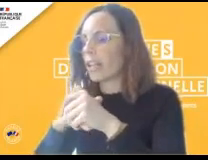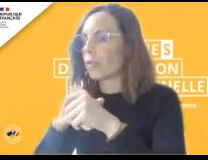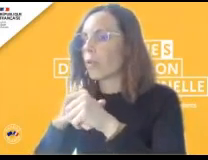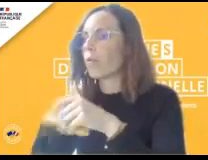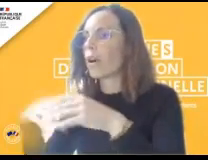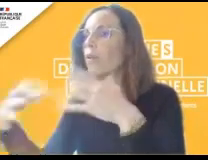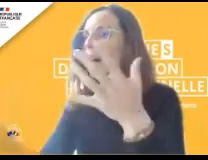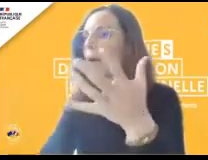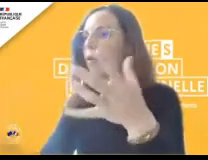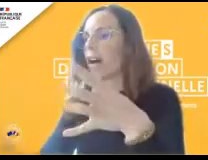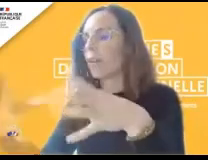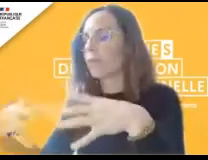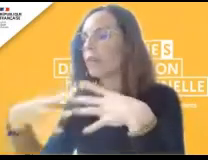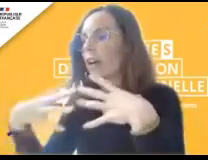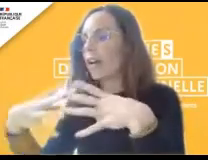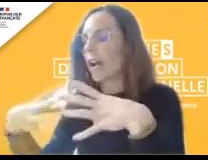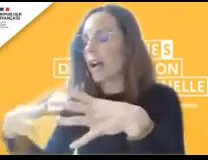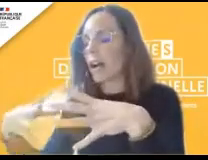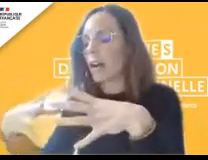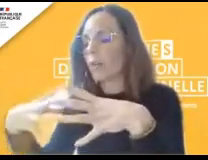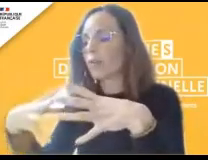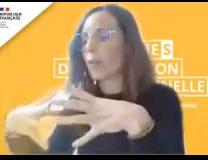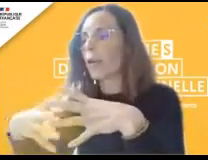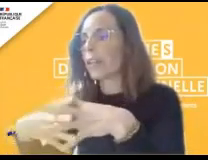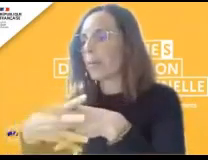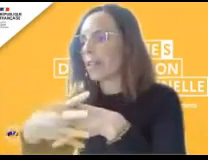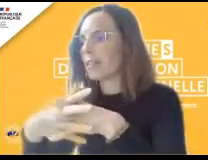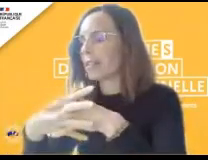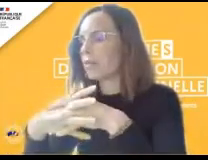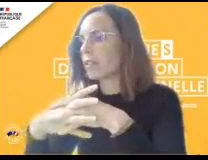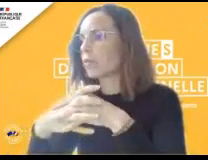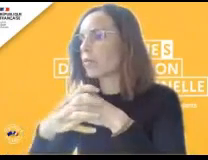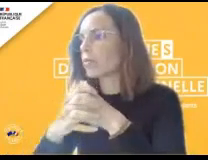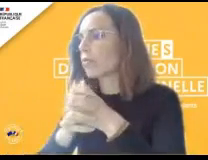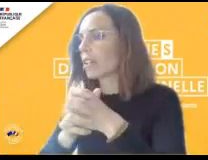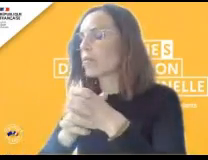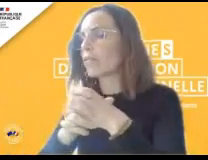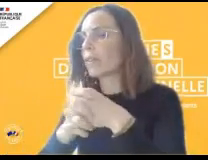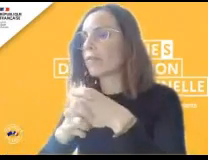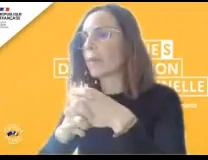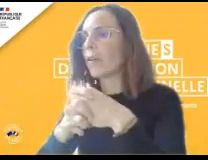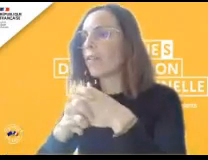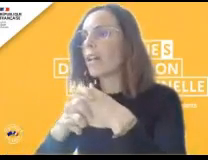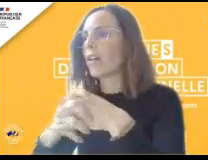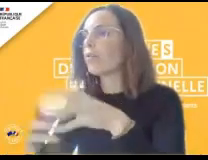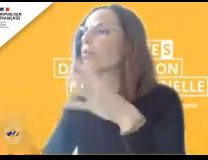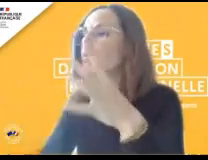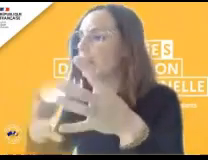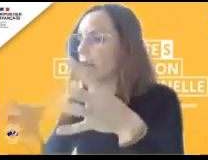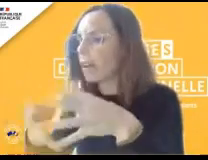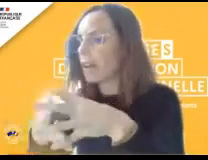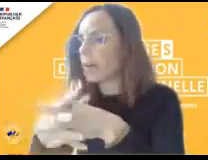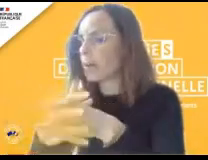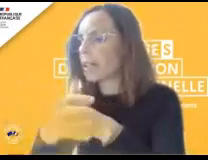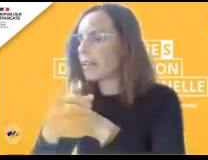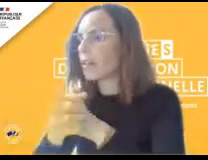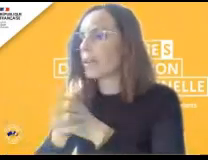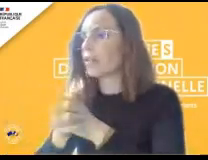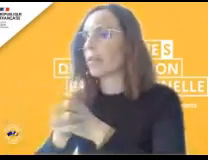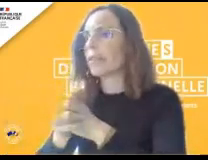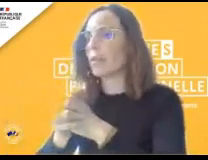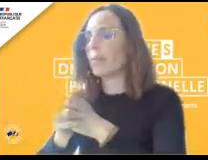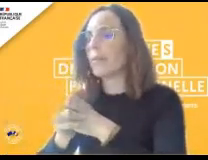moyenne. Donc, on voit que par rapport à, en tout cas, au temps moyen passé au sein du réseau EVA notamment, donc 8 heures à peu